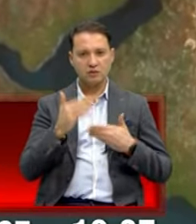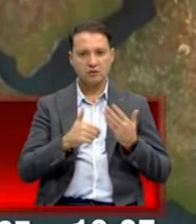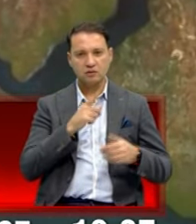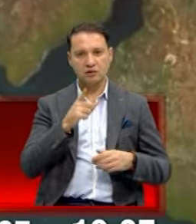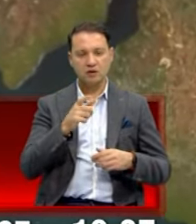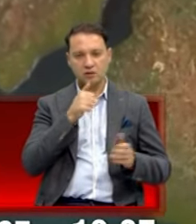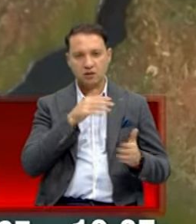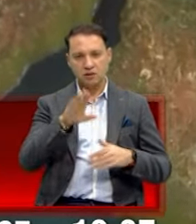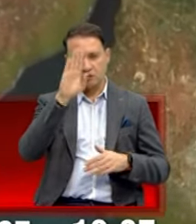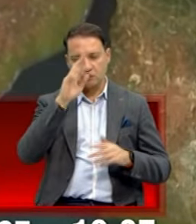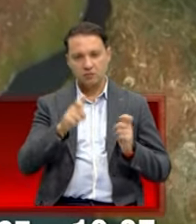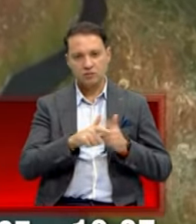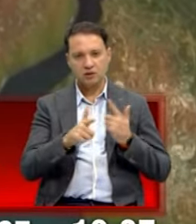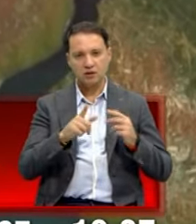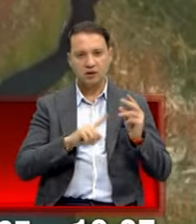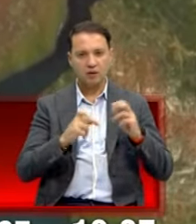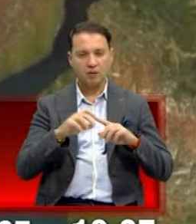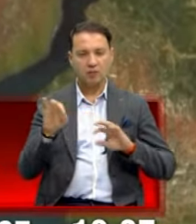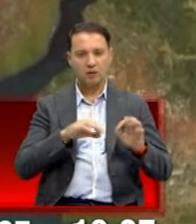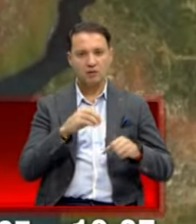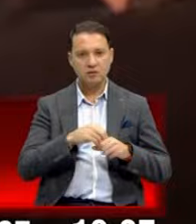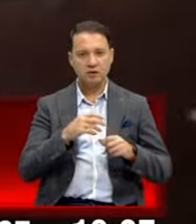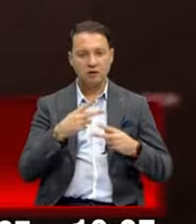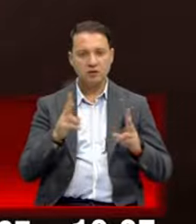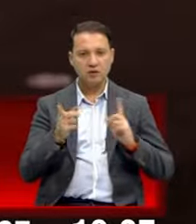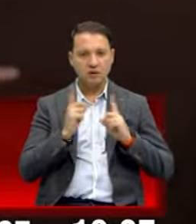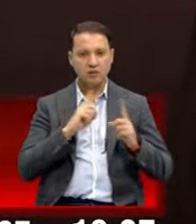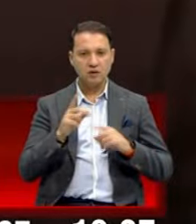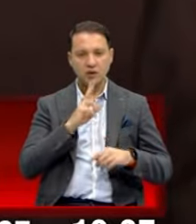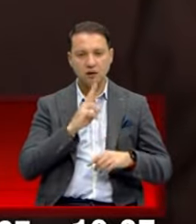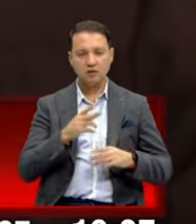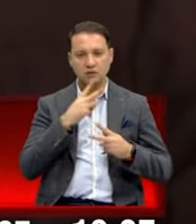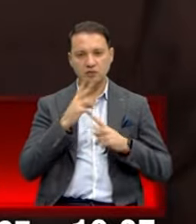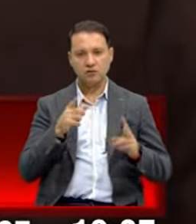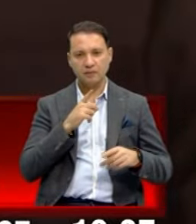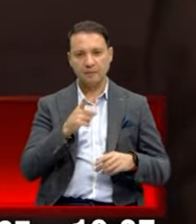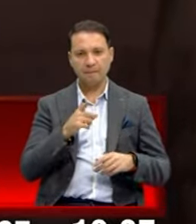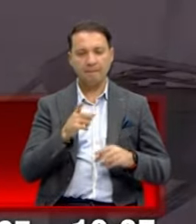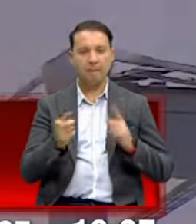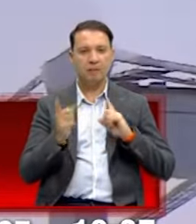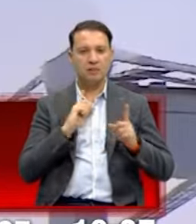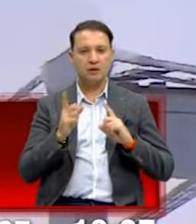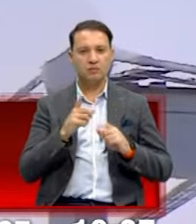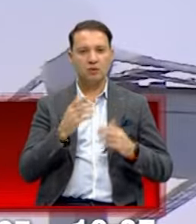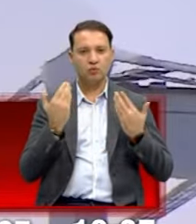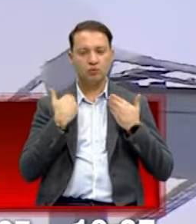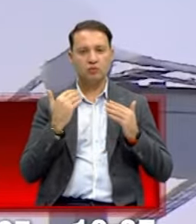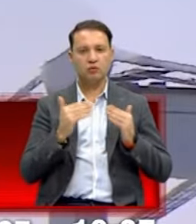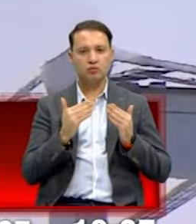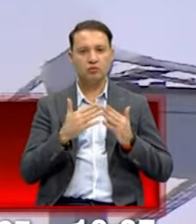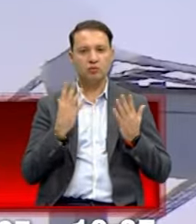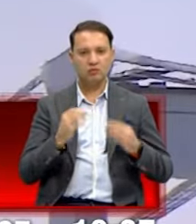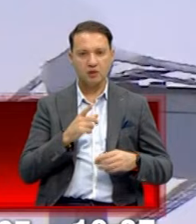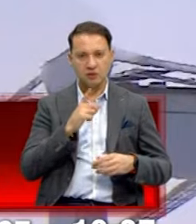konuştu. Kanal İstanbul projesinin imar planına ilişkin açılan davanın kararını açıkladı. Mahkeme hukuka uygun